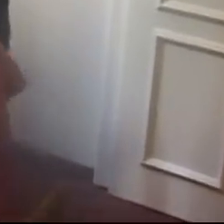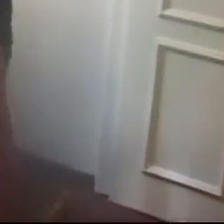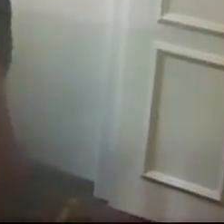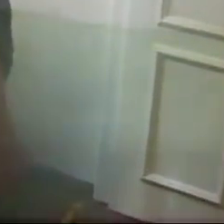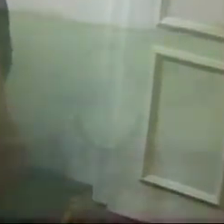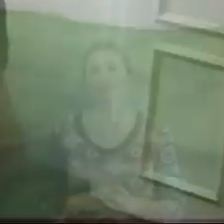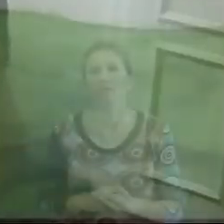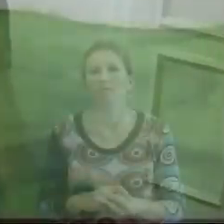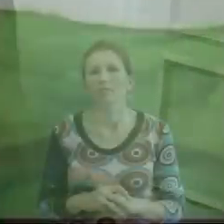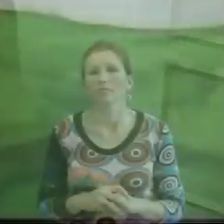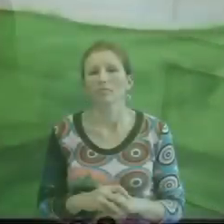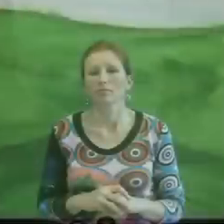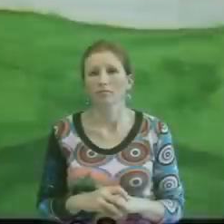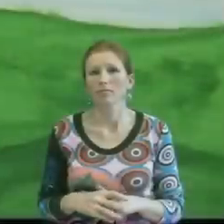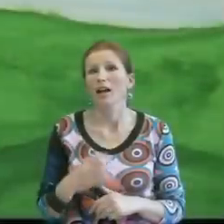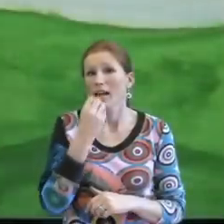Wiedersehen.